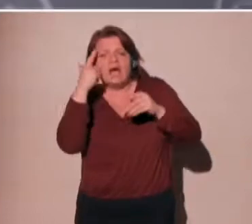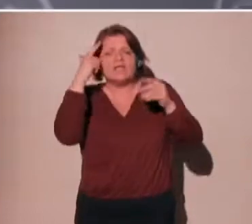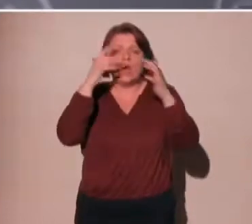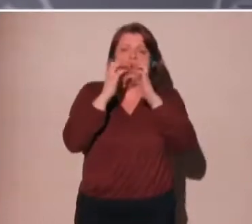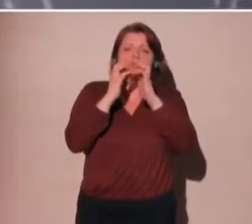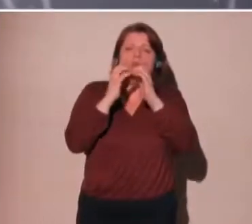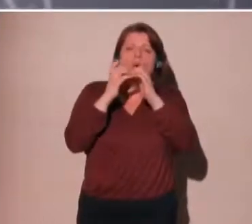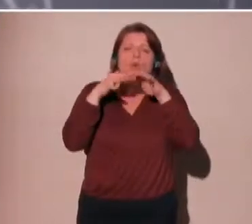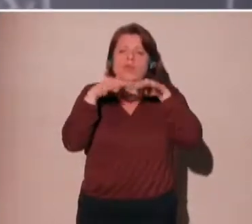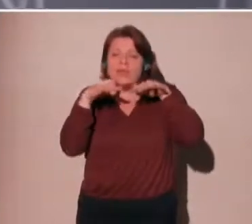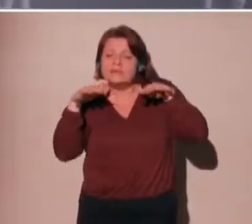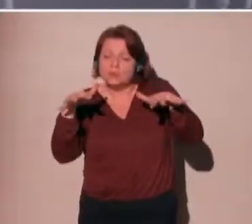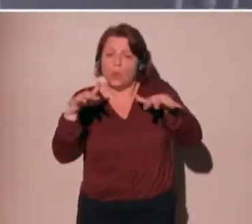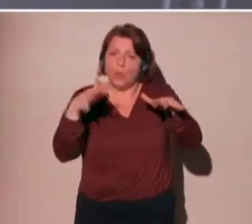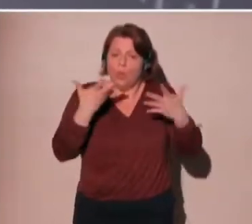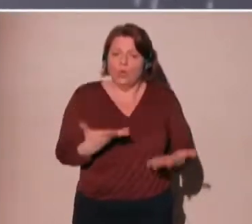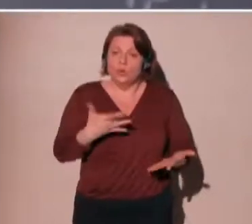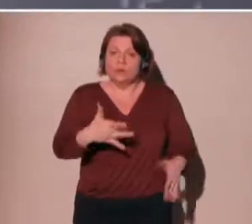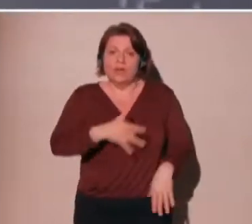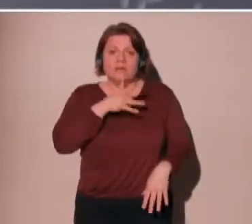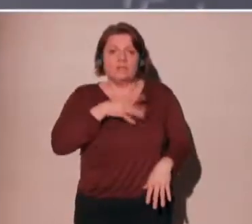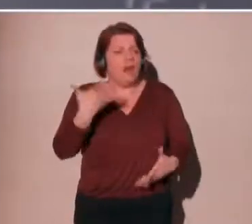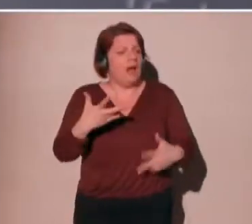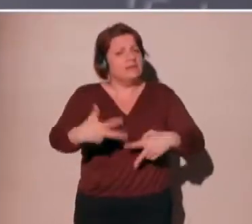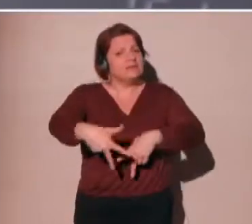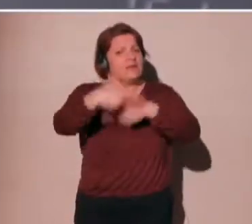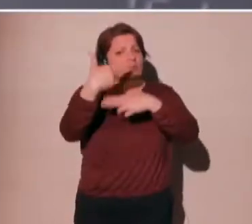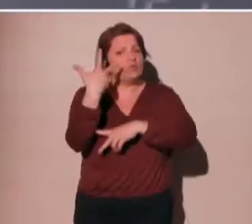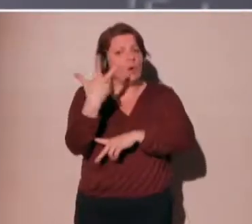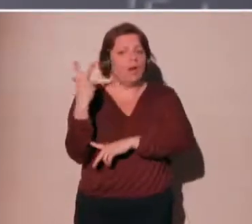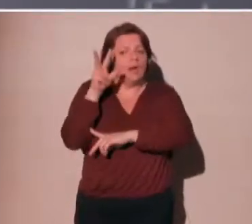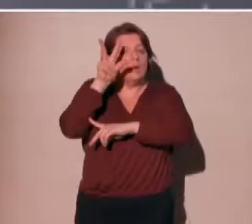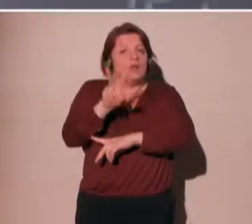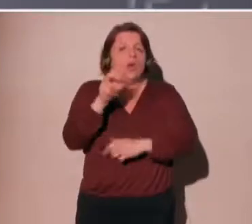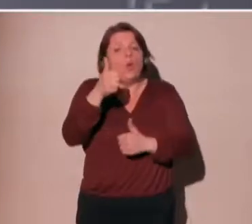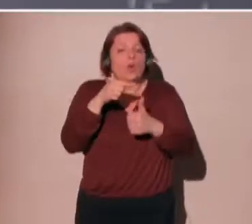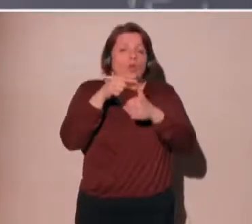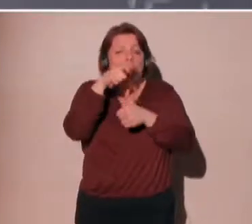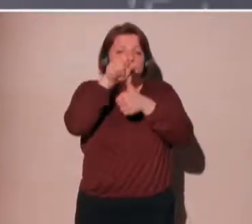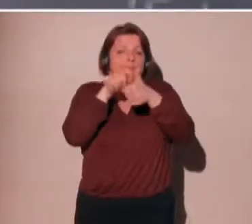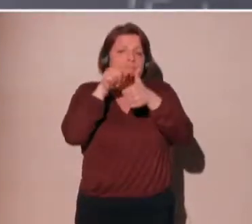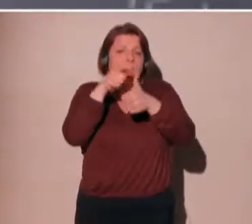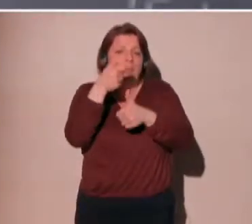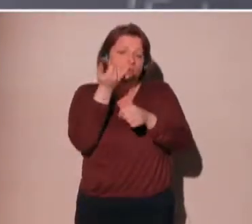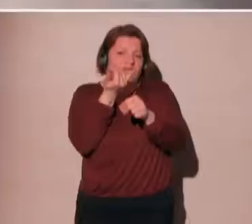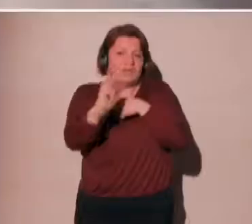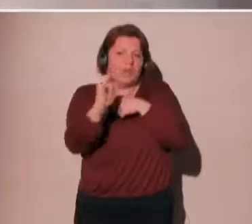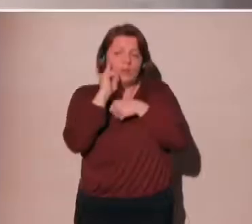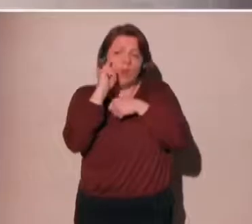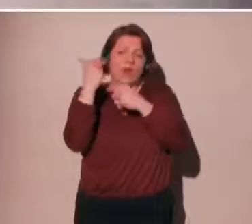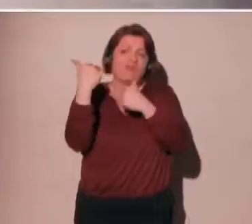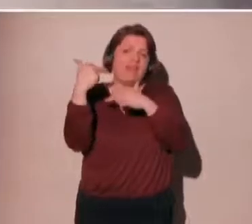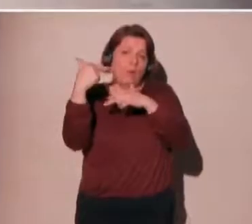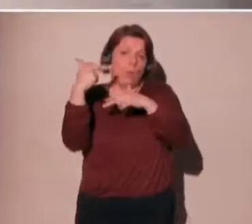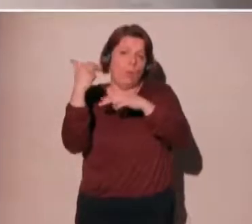Donc nous avons ici une séquence à 3. Donc la troisième personne est un tout petit peu virtuelle puisque elle va intervenir par vidéo dans un